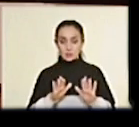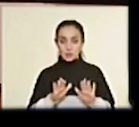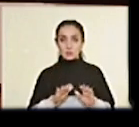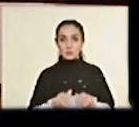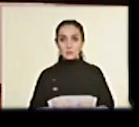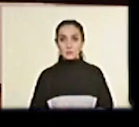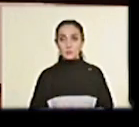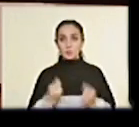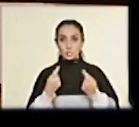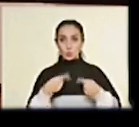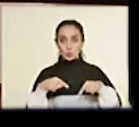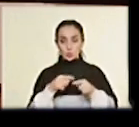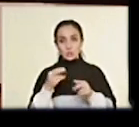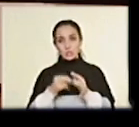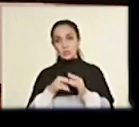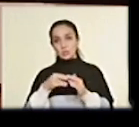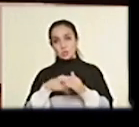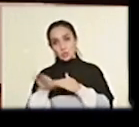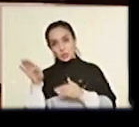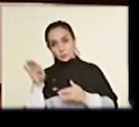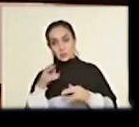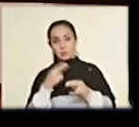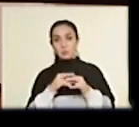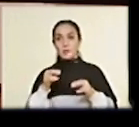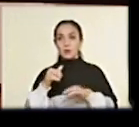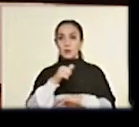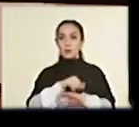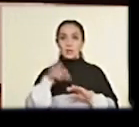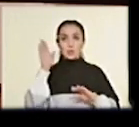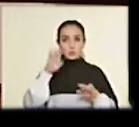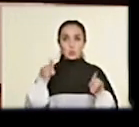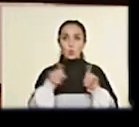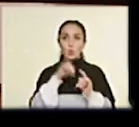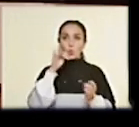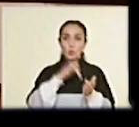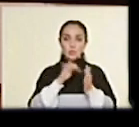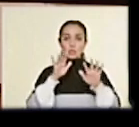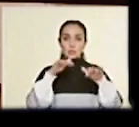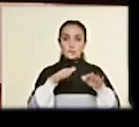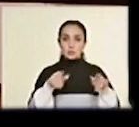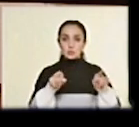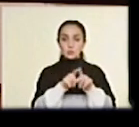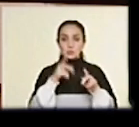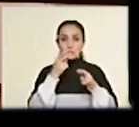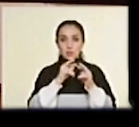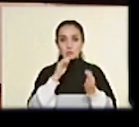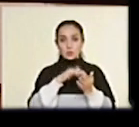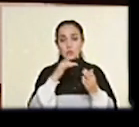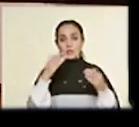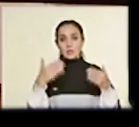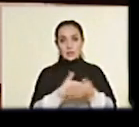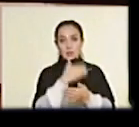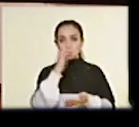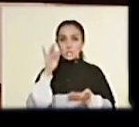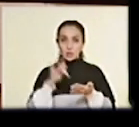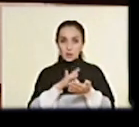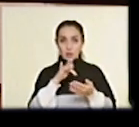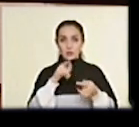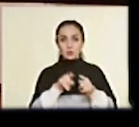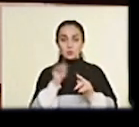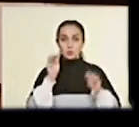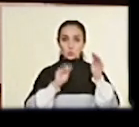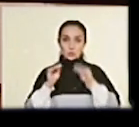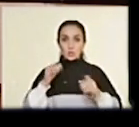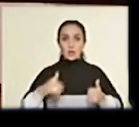ana shu hududdan chiqib ketib, qirg'oq bo'ylarida, o'rta yer dengizi qirg'oq bo'ylarida yangi shaharlarni